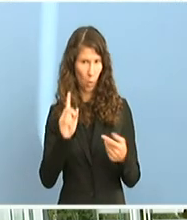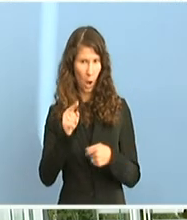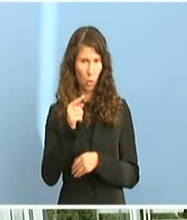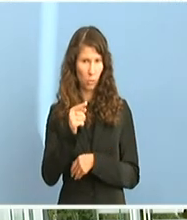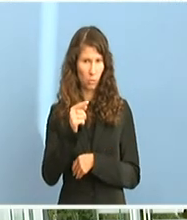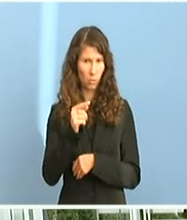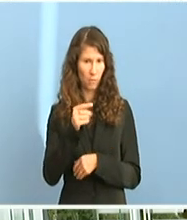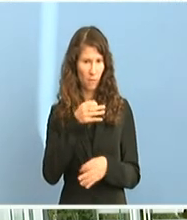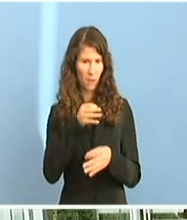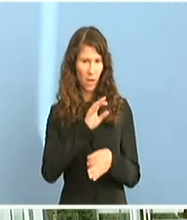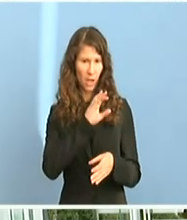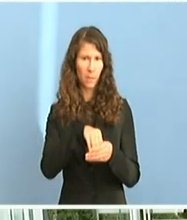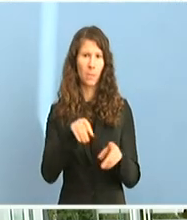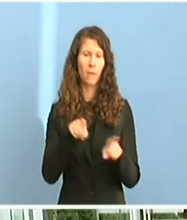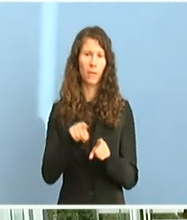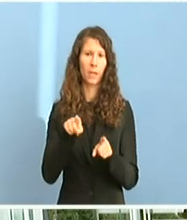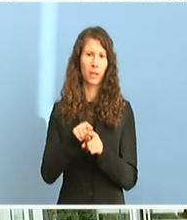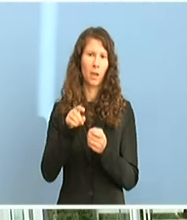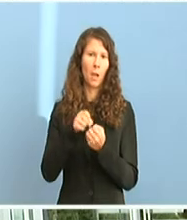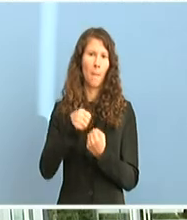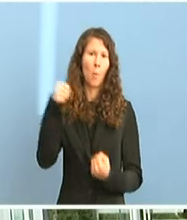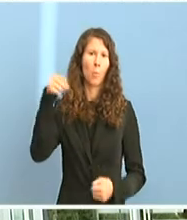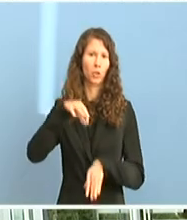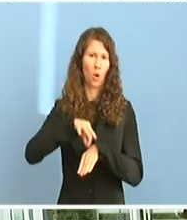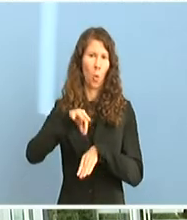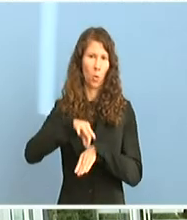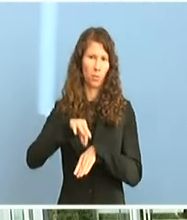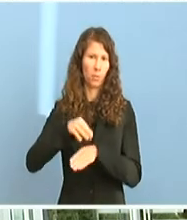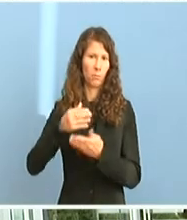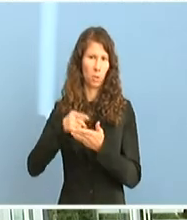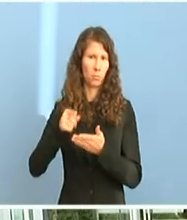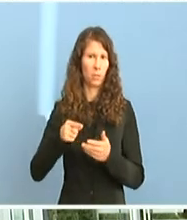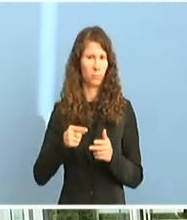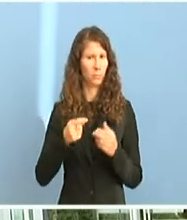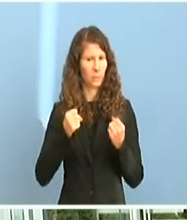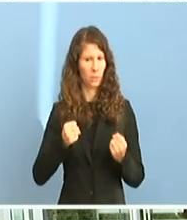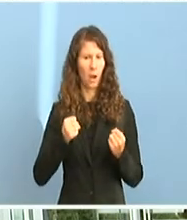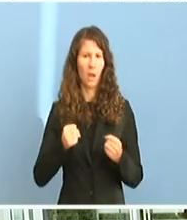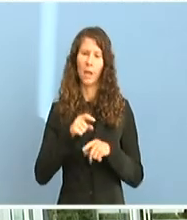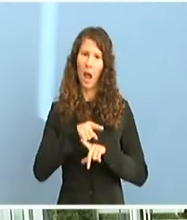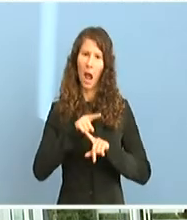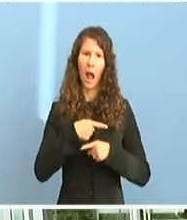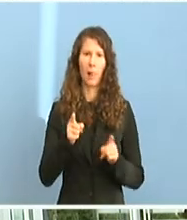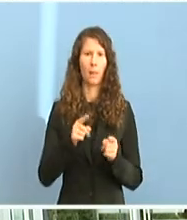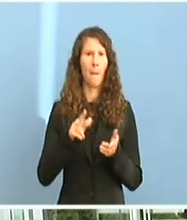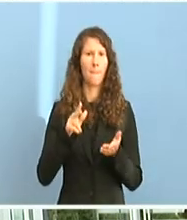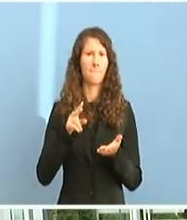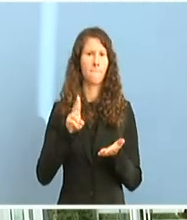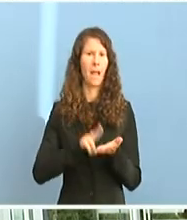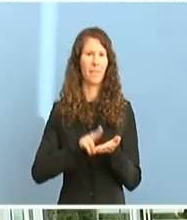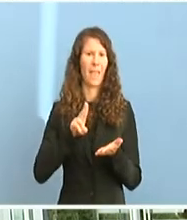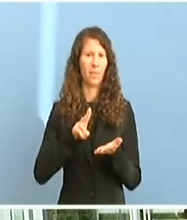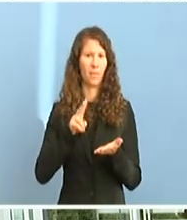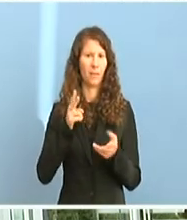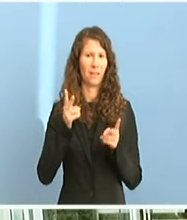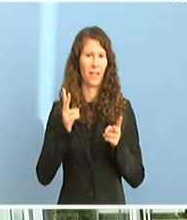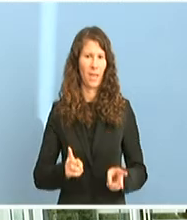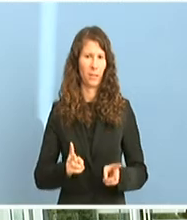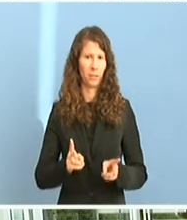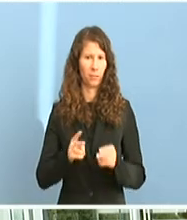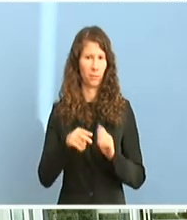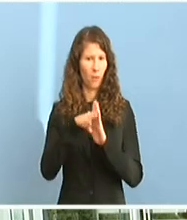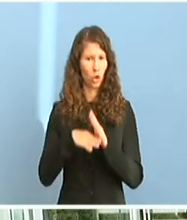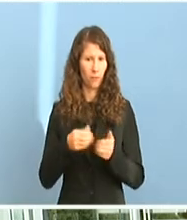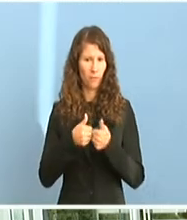bei Promotionen oder so, dass versichert wird, dass man sich an sämtliche auch patentrechtliche Vorschriften hält, oder gehört das nicht